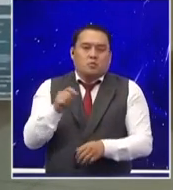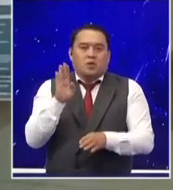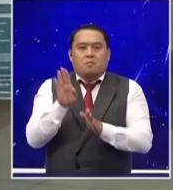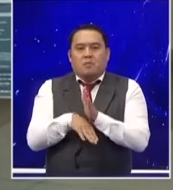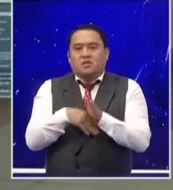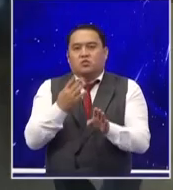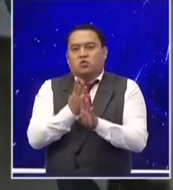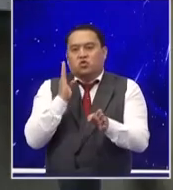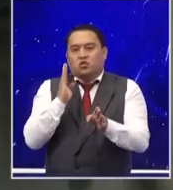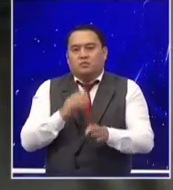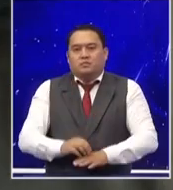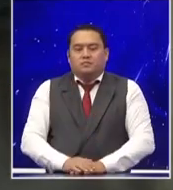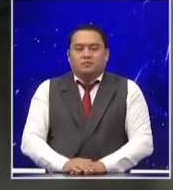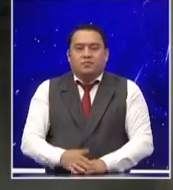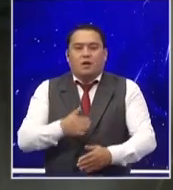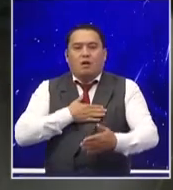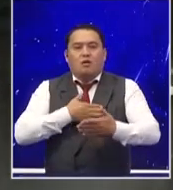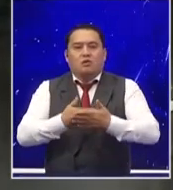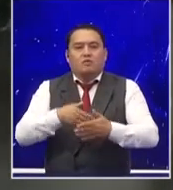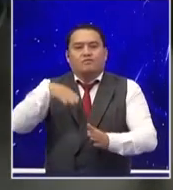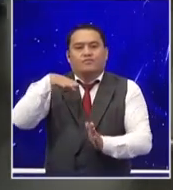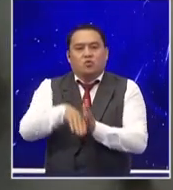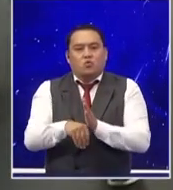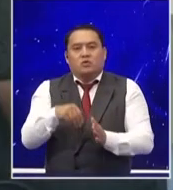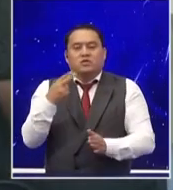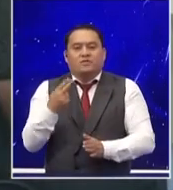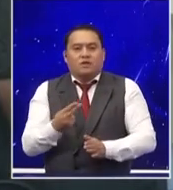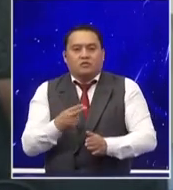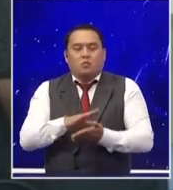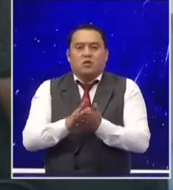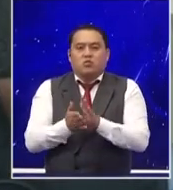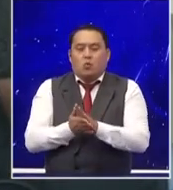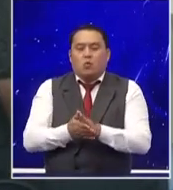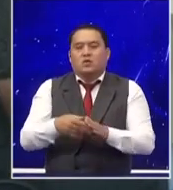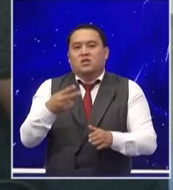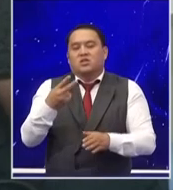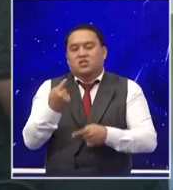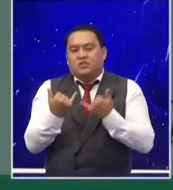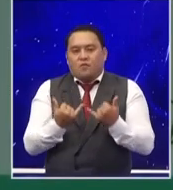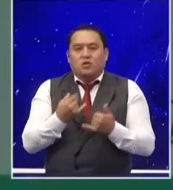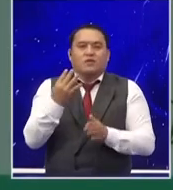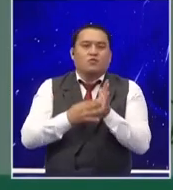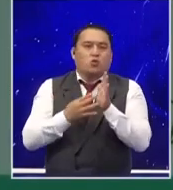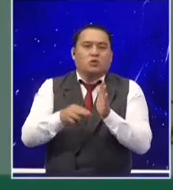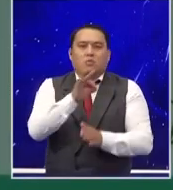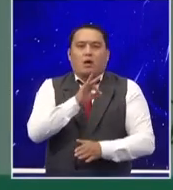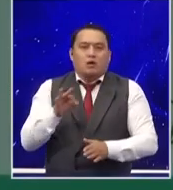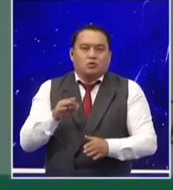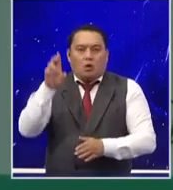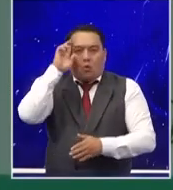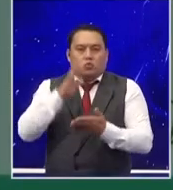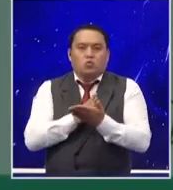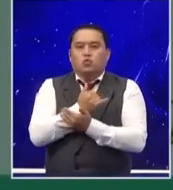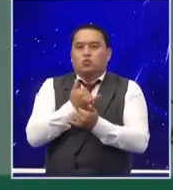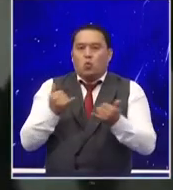очереди активно внедряется цифровизация в центр обслуживания населения уже сегодня почти 90 процентов госуслуг можно